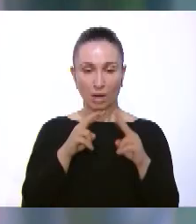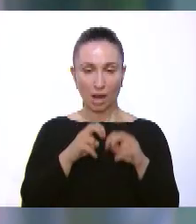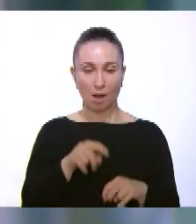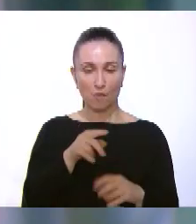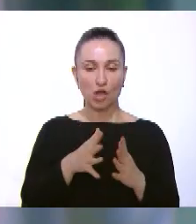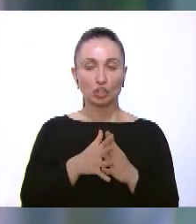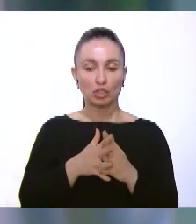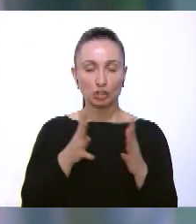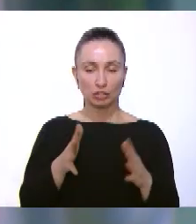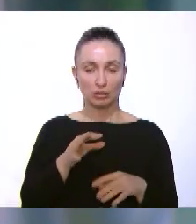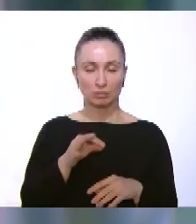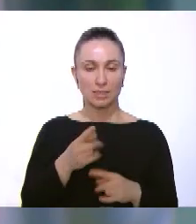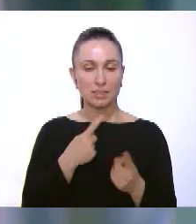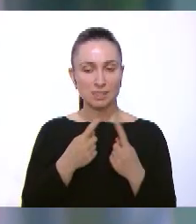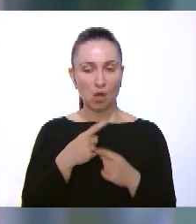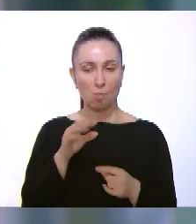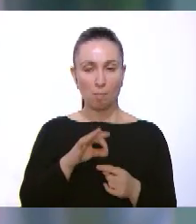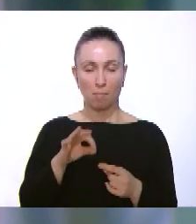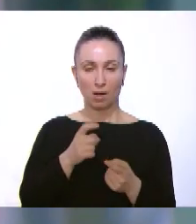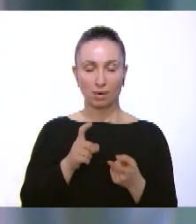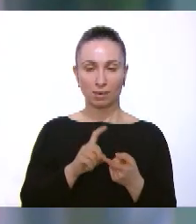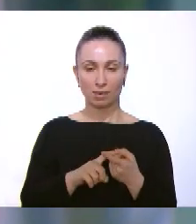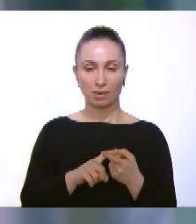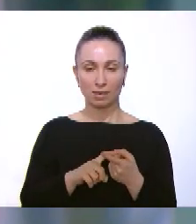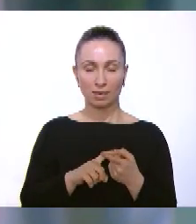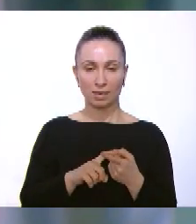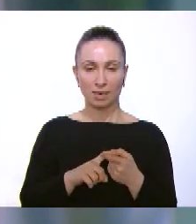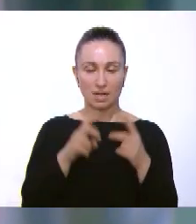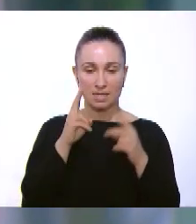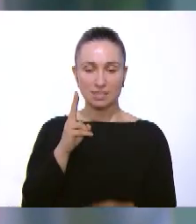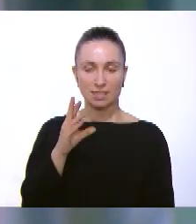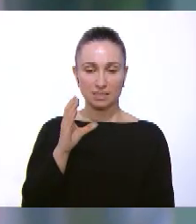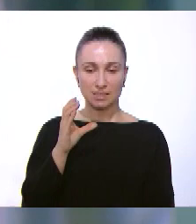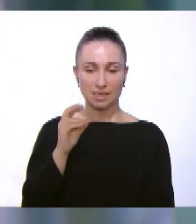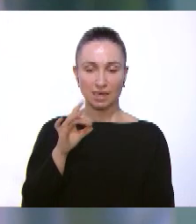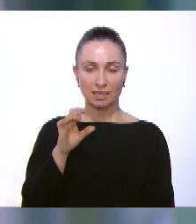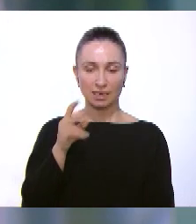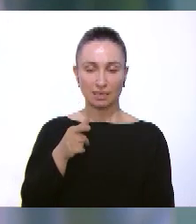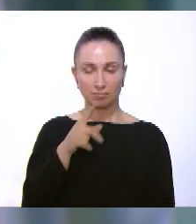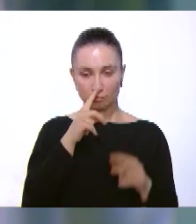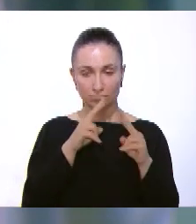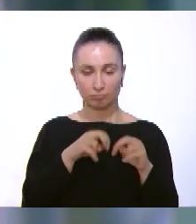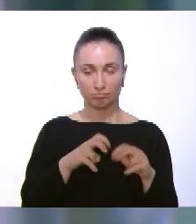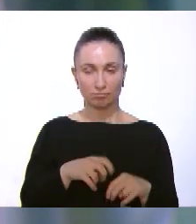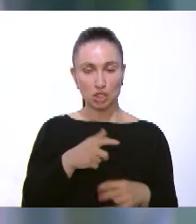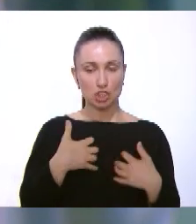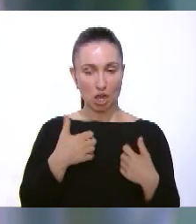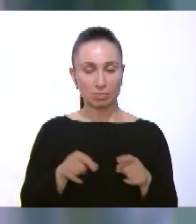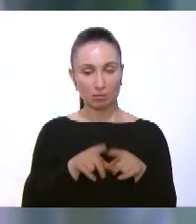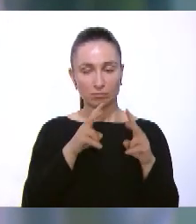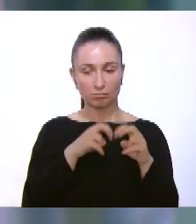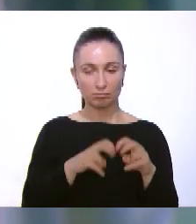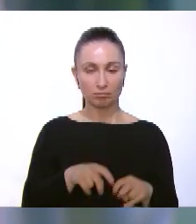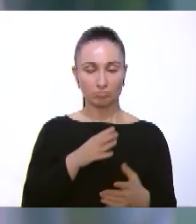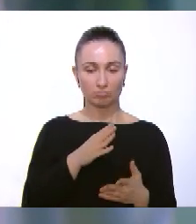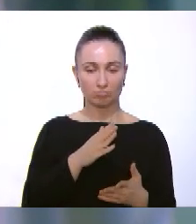დიდი პოპულაცია და საუბარი ეხება ეგრეთ წოდებულ სკრინინგულ პროგრამებს. როდესაც ჯამთელი პოპულაციის გამოკვლევა ხდება, ამ შემთხვევაში